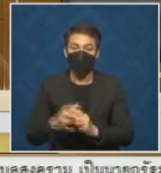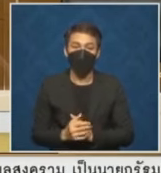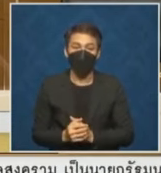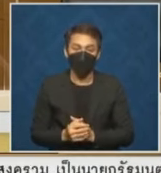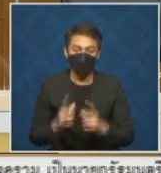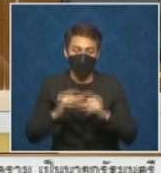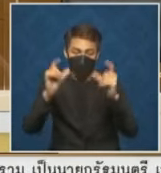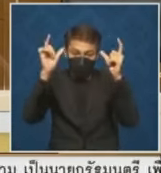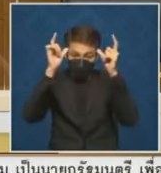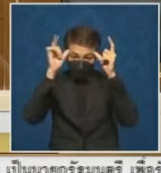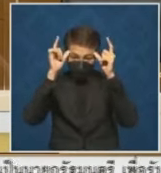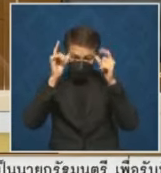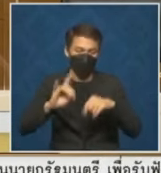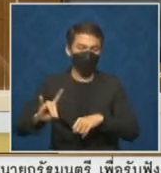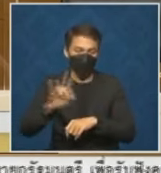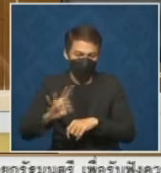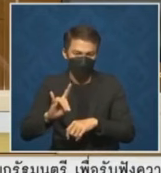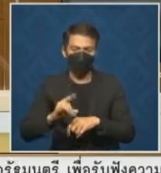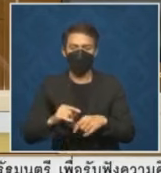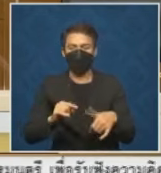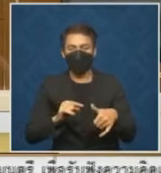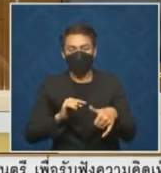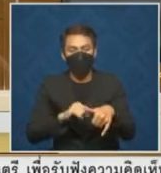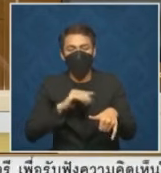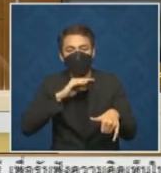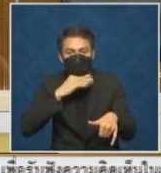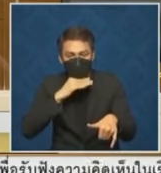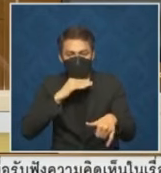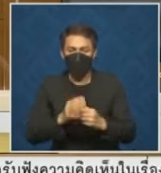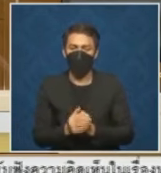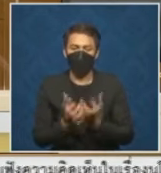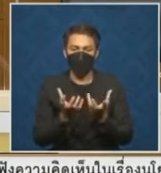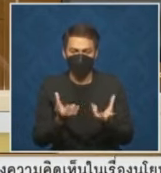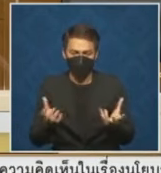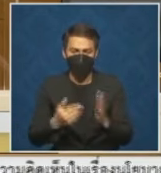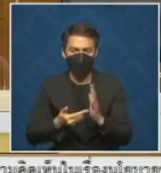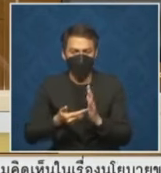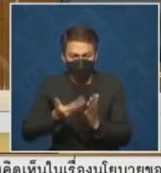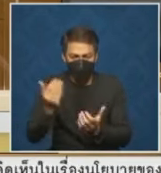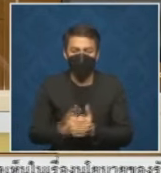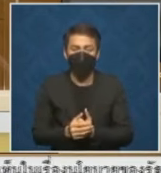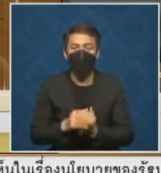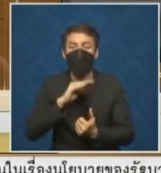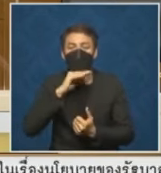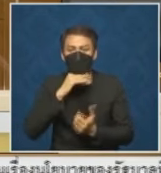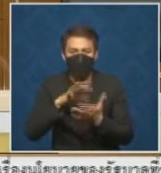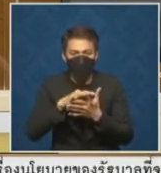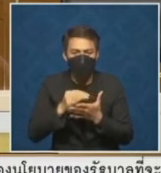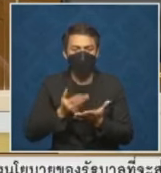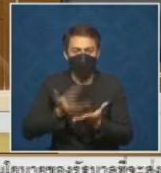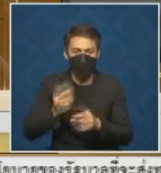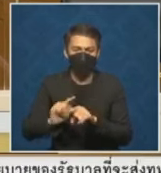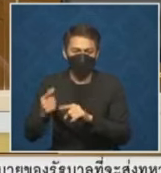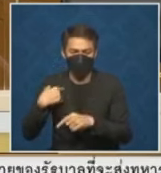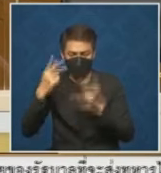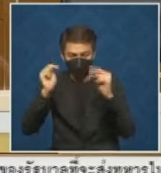ครั้งนี้ดูนิ่งนะคุณเปลวเนี่ยบอกว่าเนี่ยเหมือนเป็นนักการเมืองที่เจนสนามแล้วแ